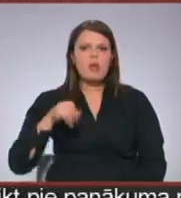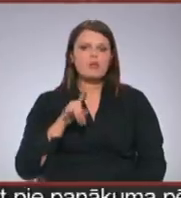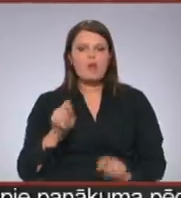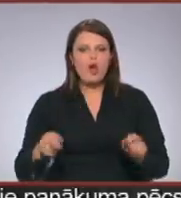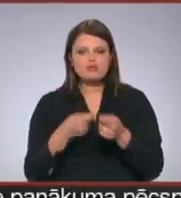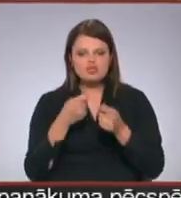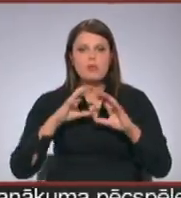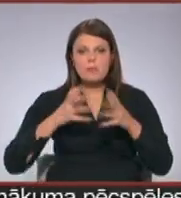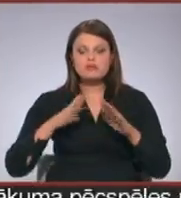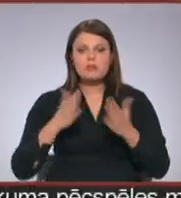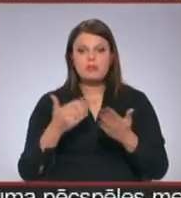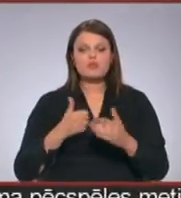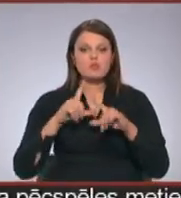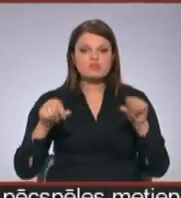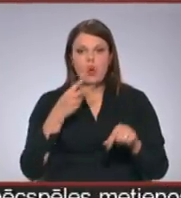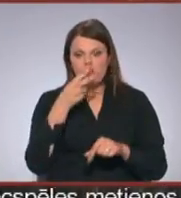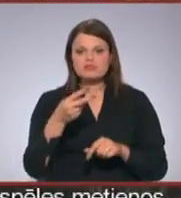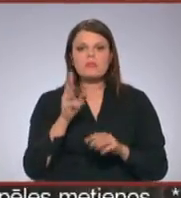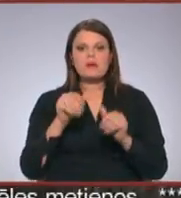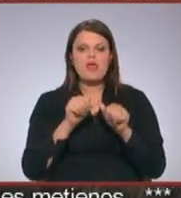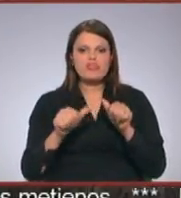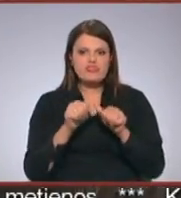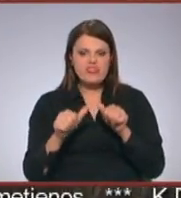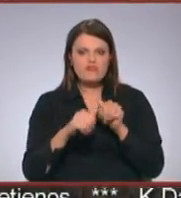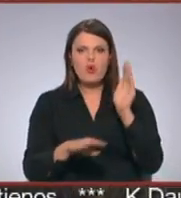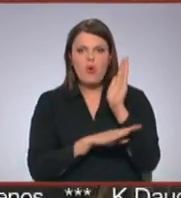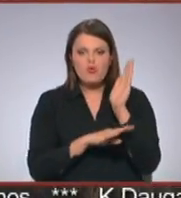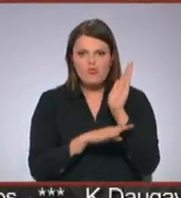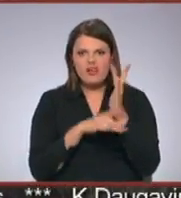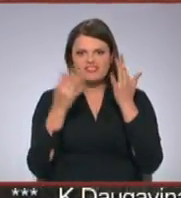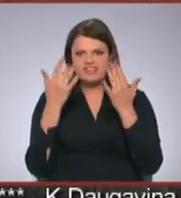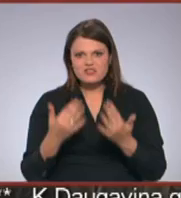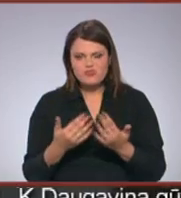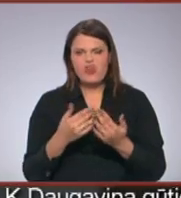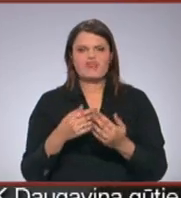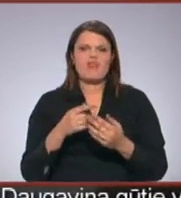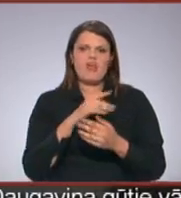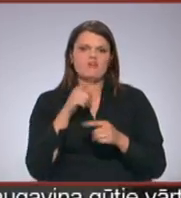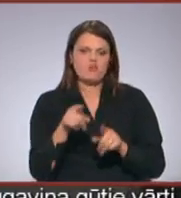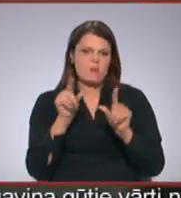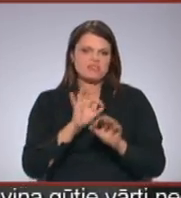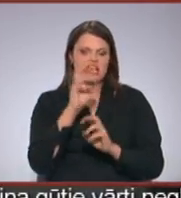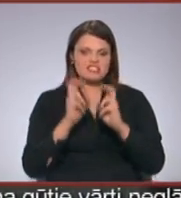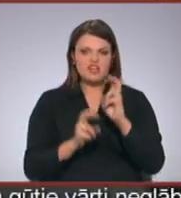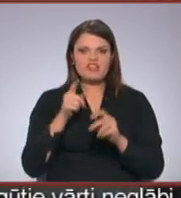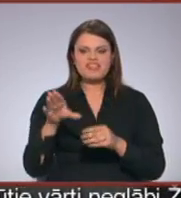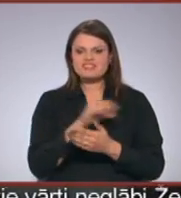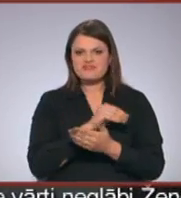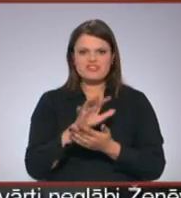uzņēmēji uzskata, ka naftas un koksnes lobija rezultātā kultūra nepelnīti atstāta novārtā. Tas tika viss